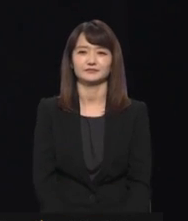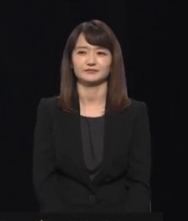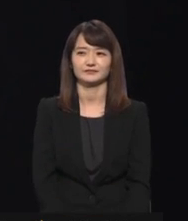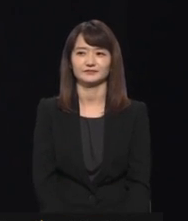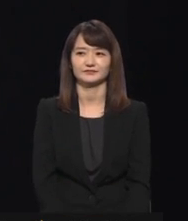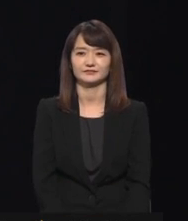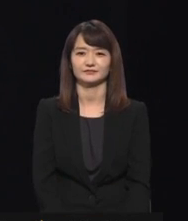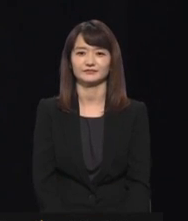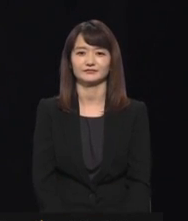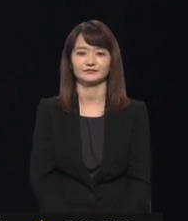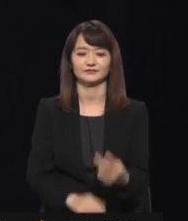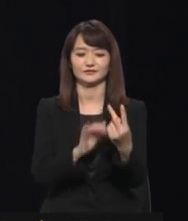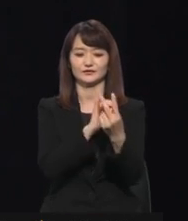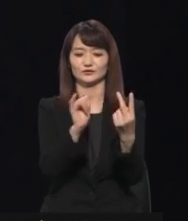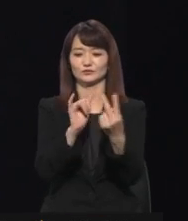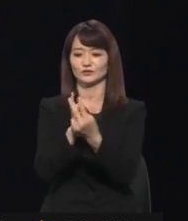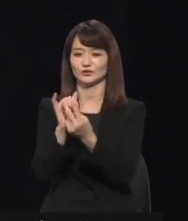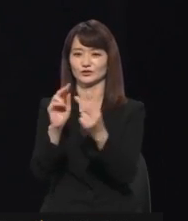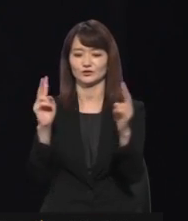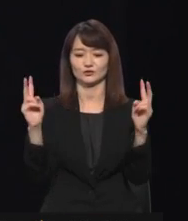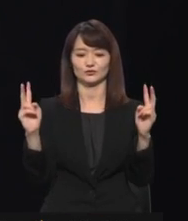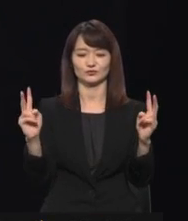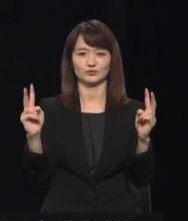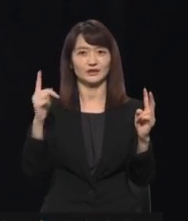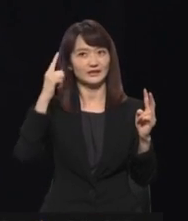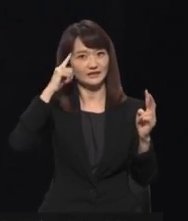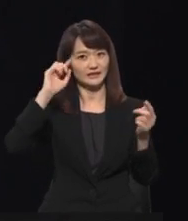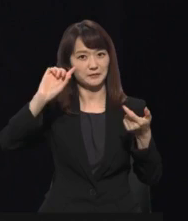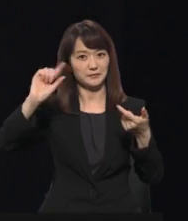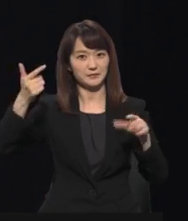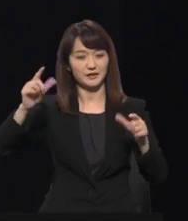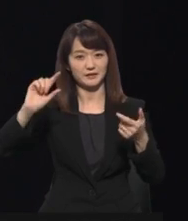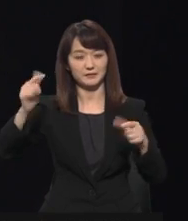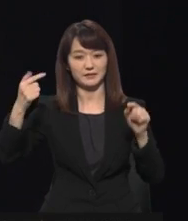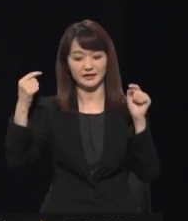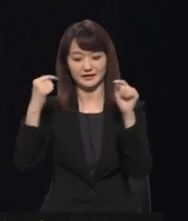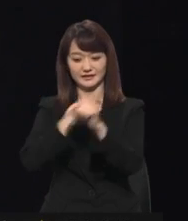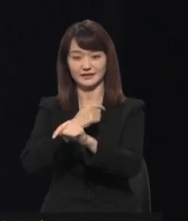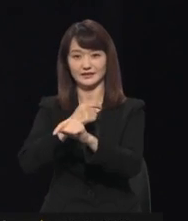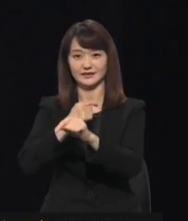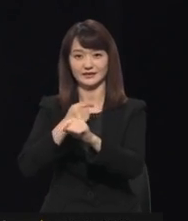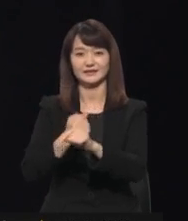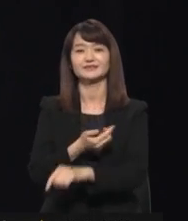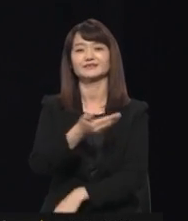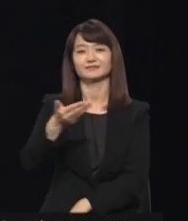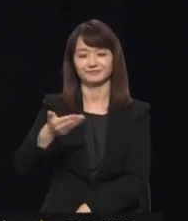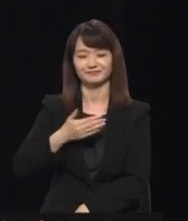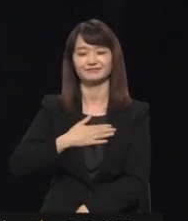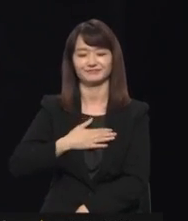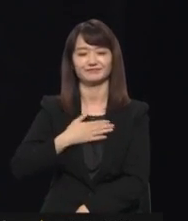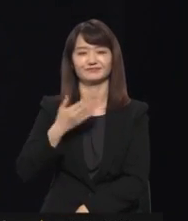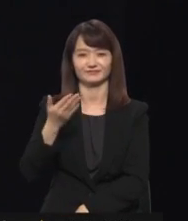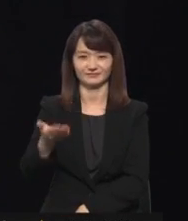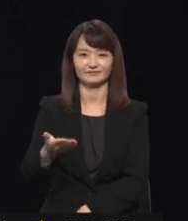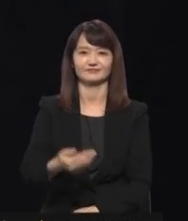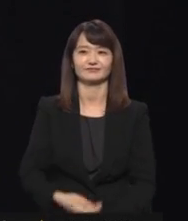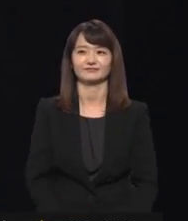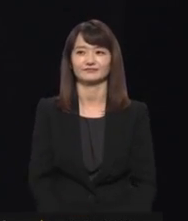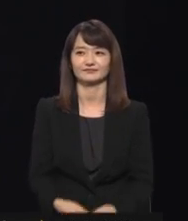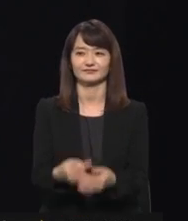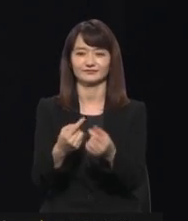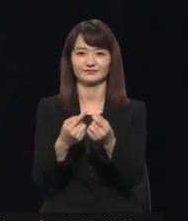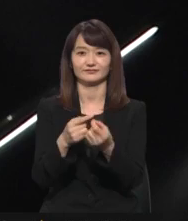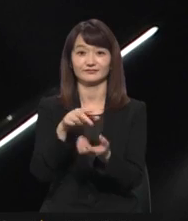약정으로 가르쳤지만 둔 사에도 얘는 다룰 수 있다라는 것을 시청자분들께 한번 생각 주지 알려드리려고 했구요 첫 번째 주제